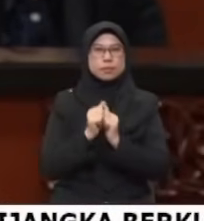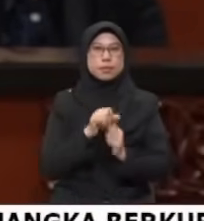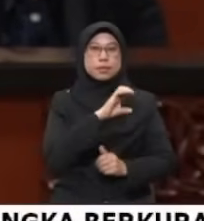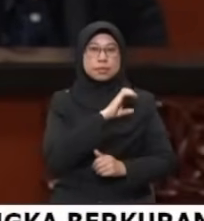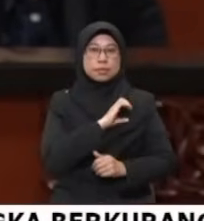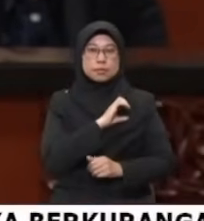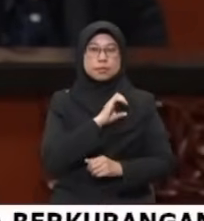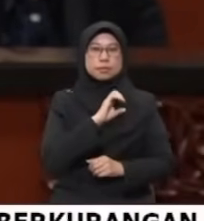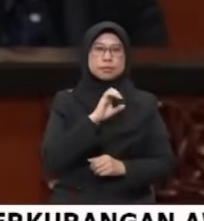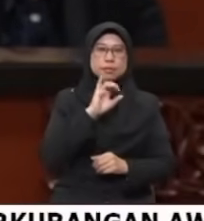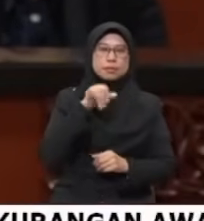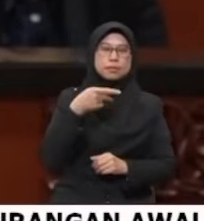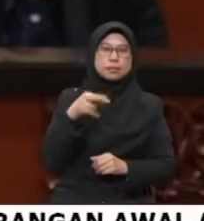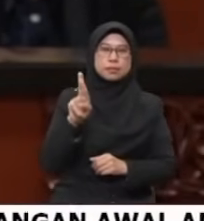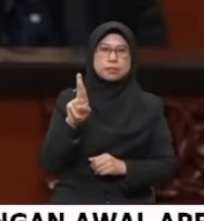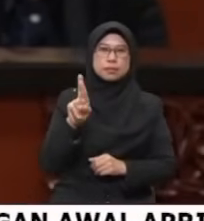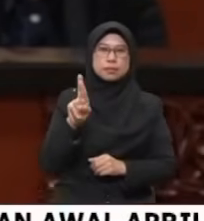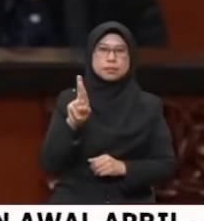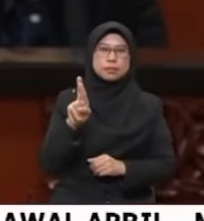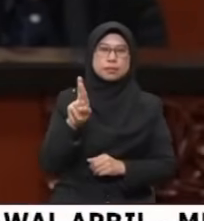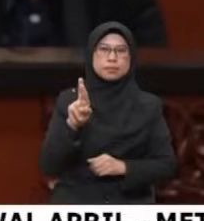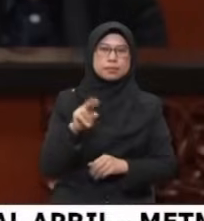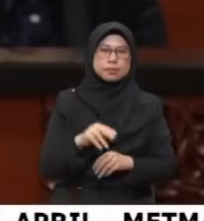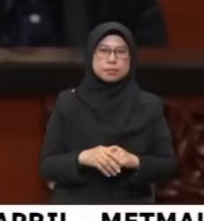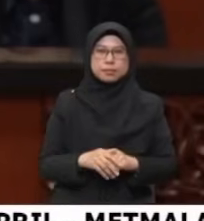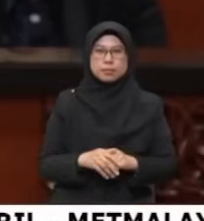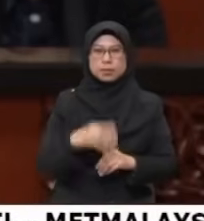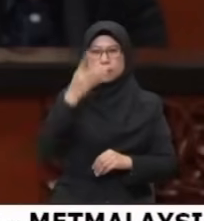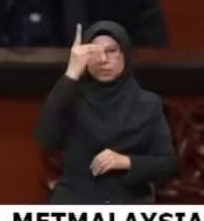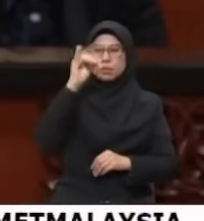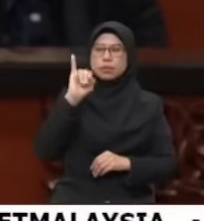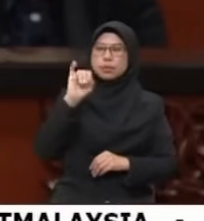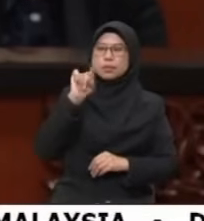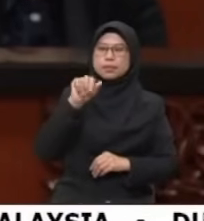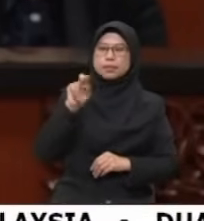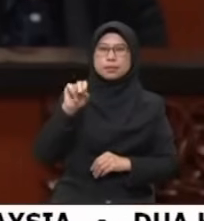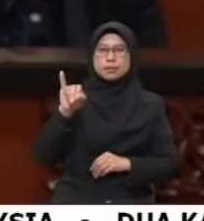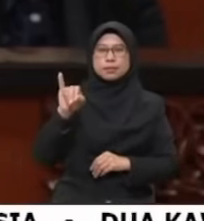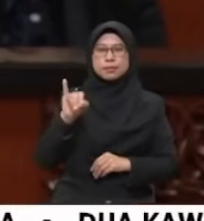yang berhormat datuk Dr izani ya jadi